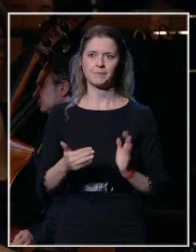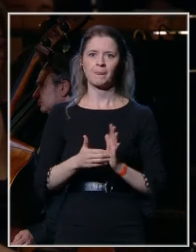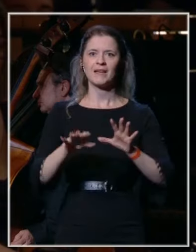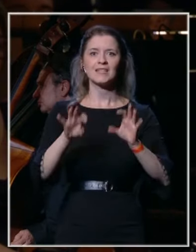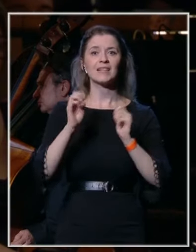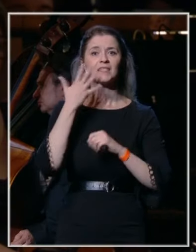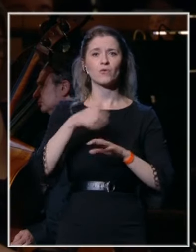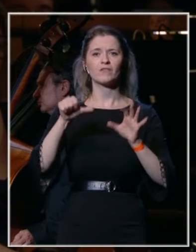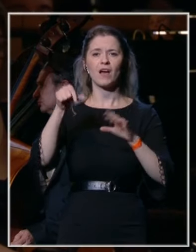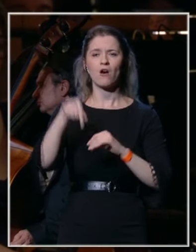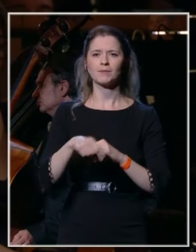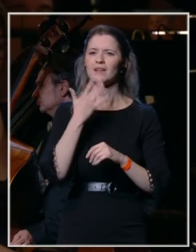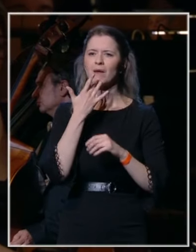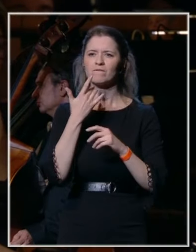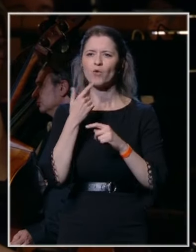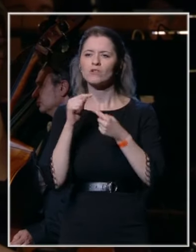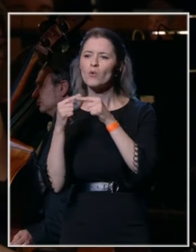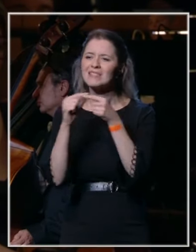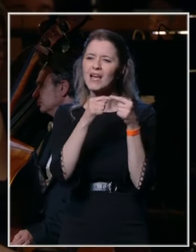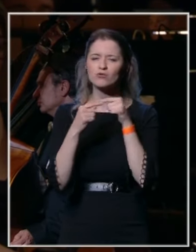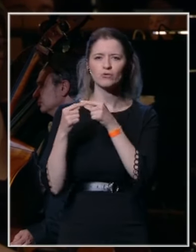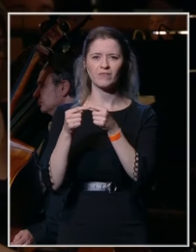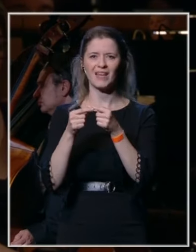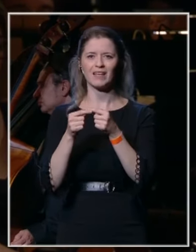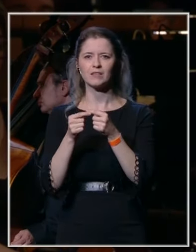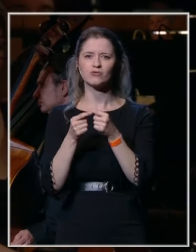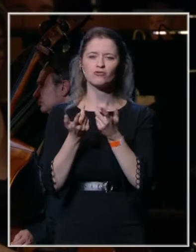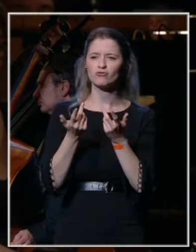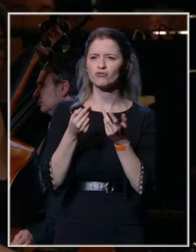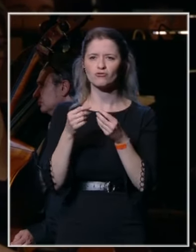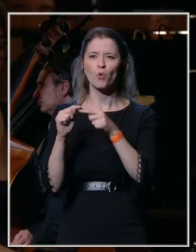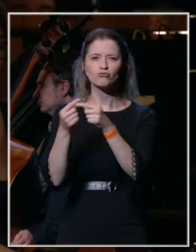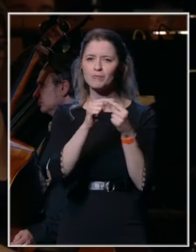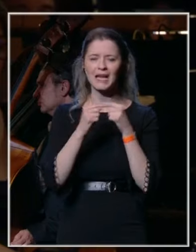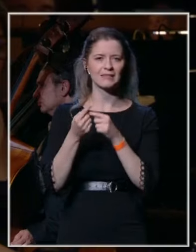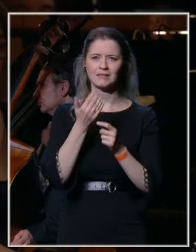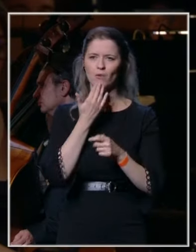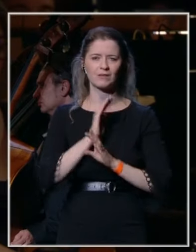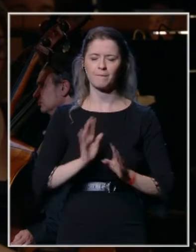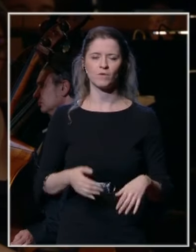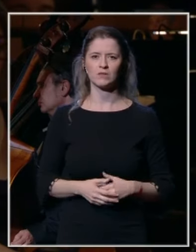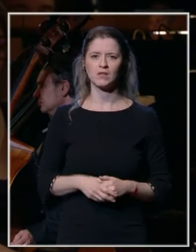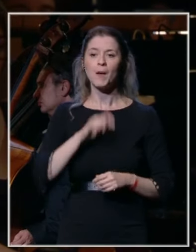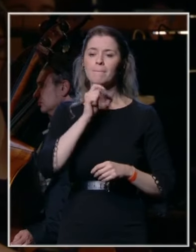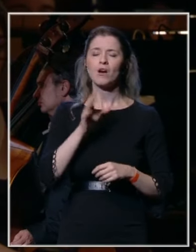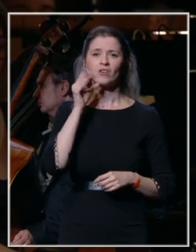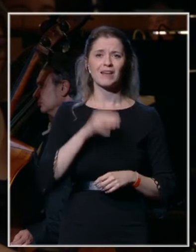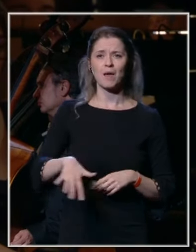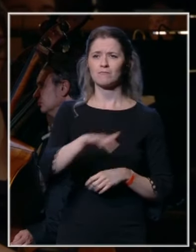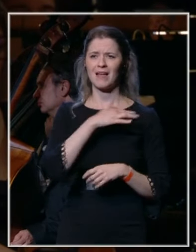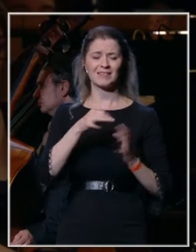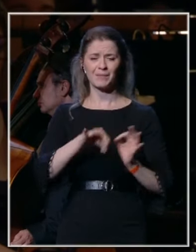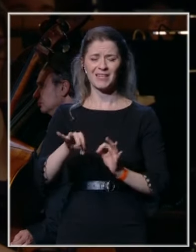1956-ban nem volt összeesküvés, vagy bármiféle konspiráció. A magyar emberek nem készítettek